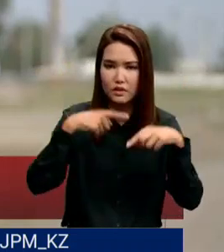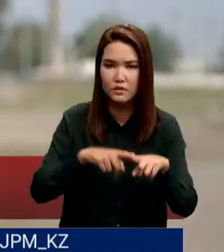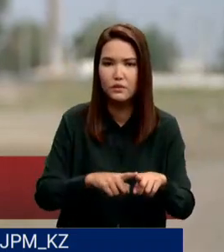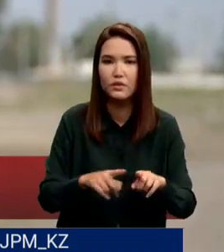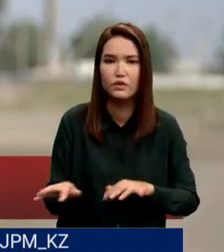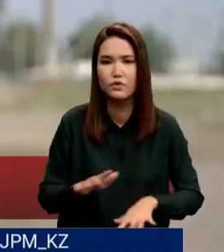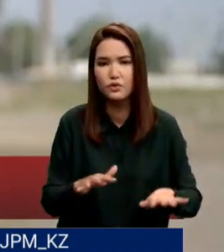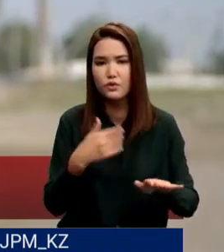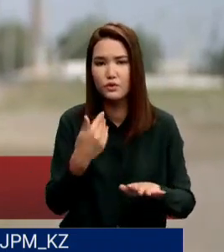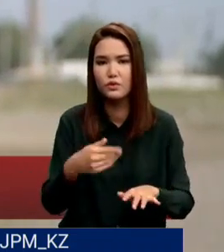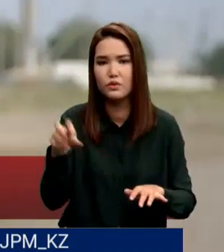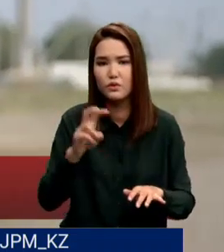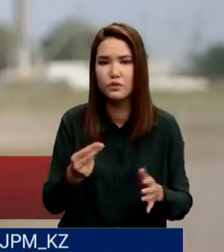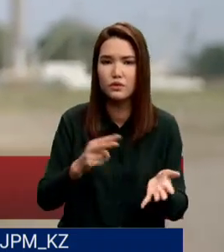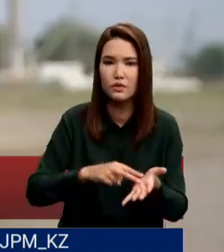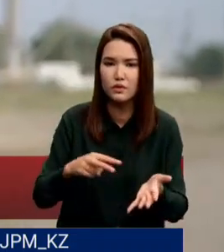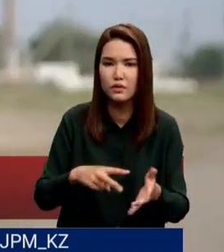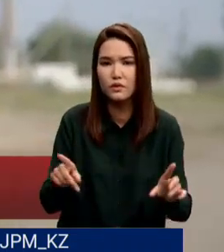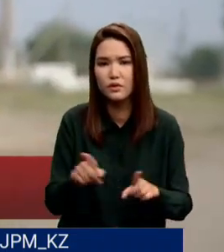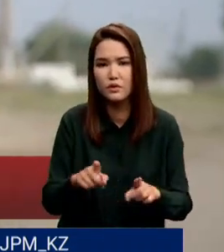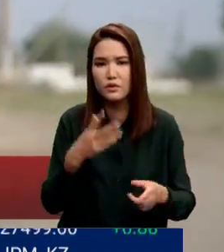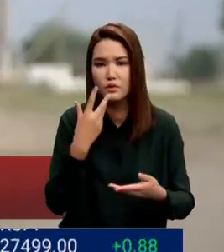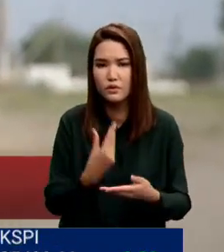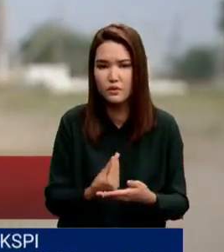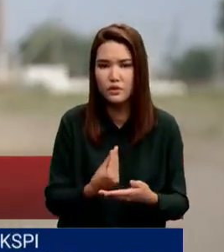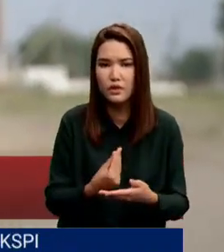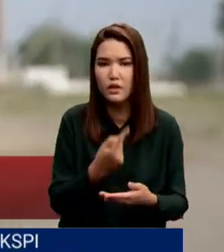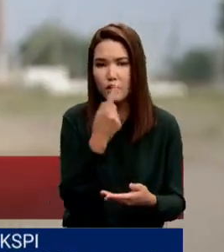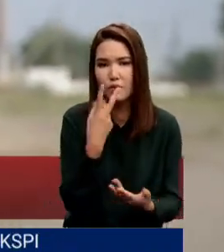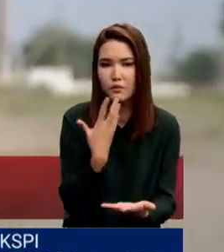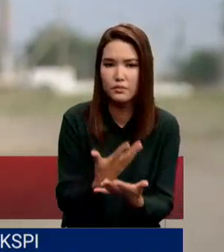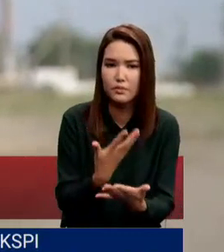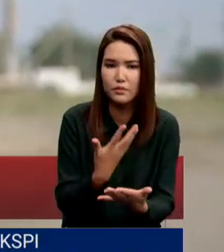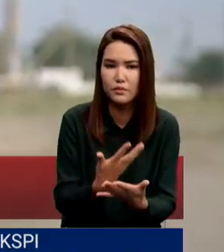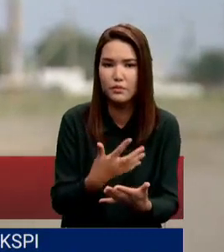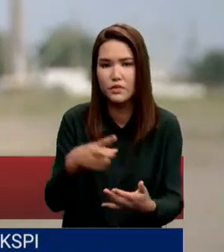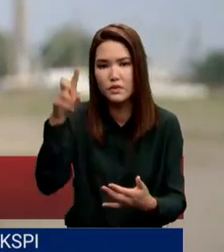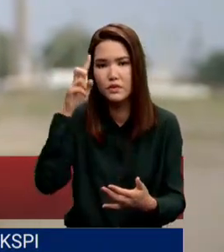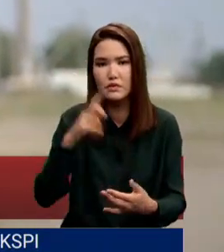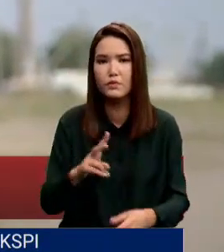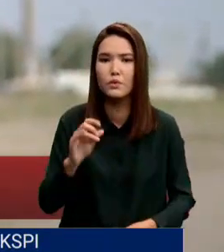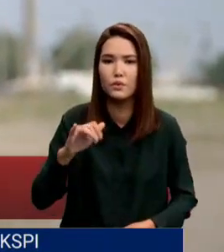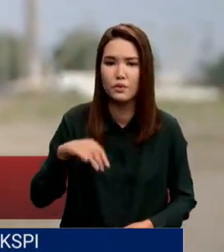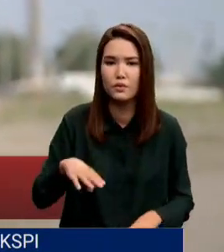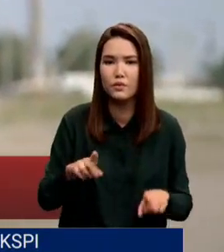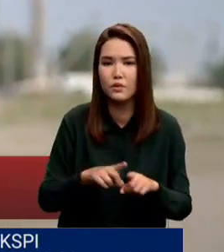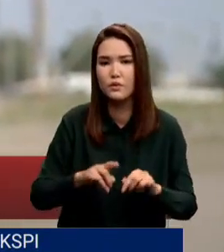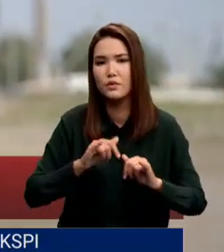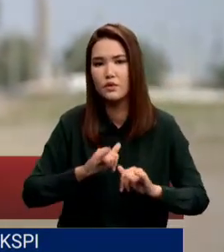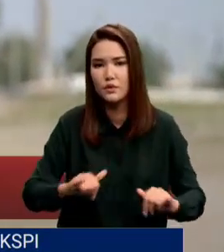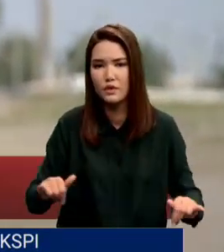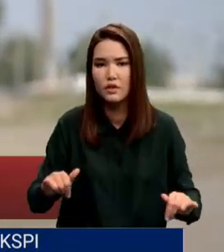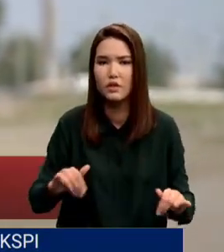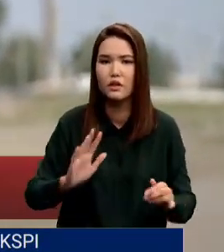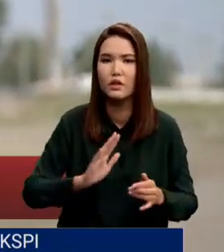керек. Ояққа барып долларға айырбастап, оны жаңағы қайттан сомға айырбастап өткіземіз. Осын қиын.